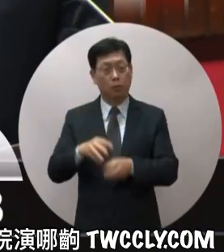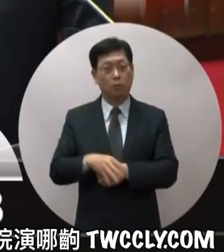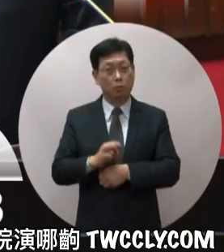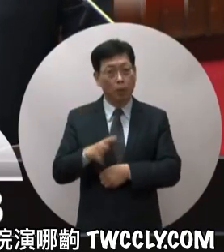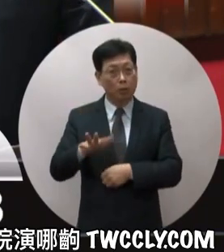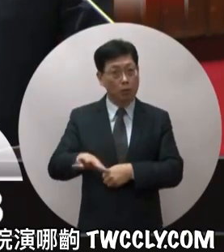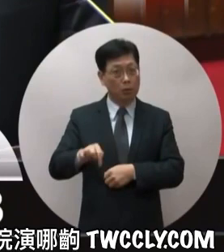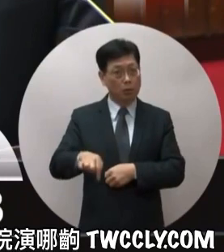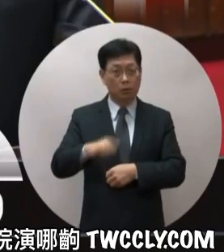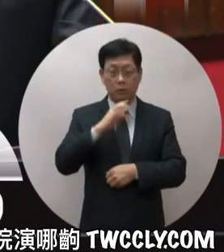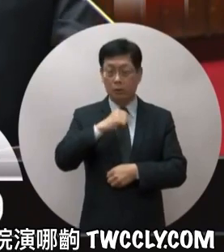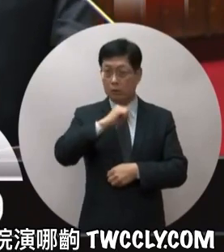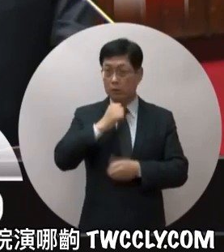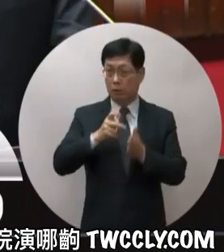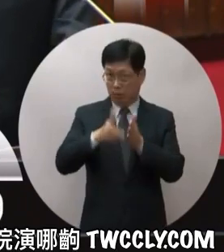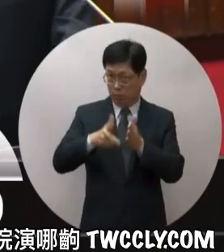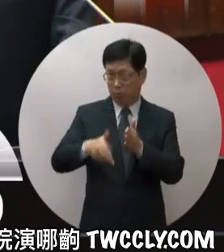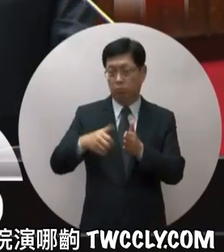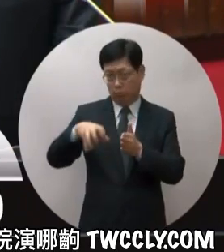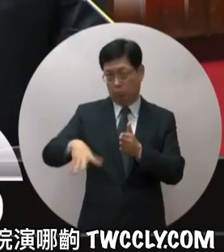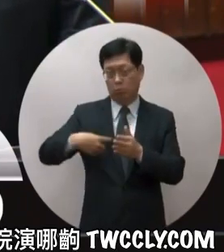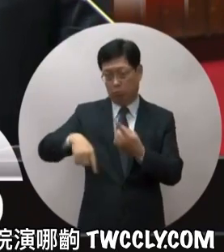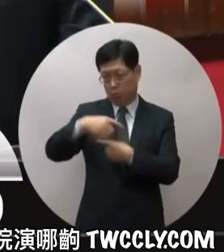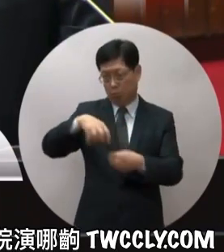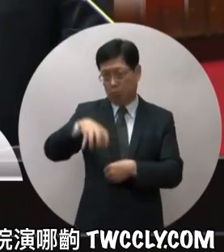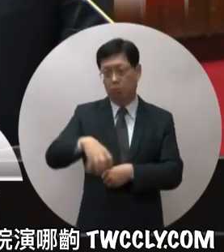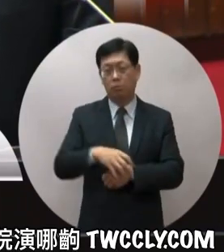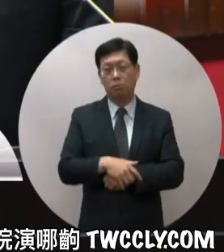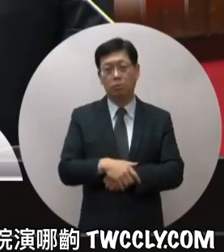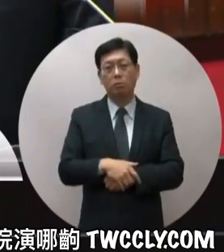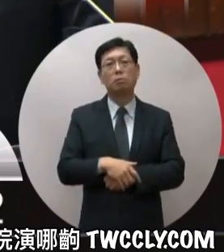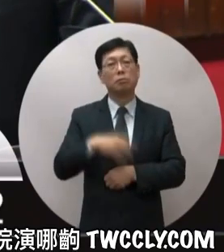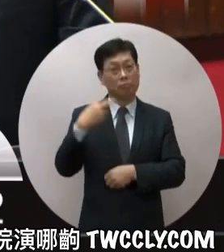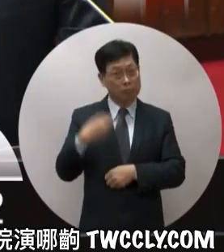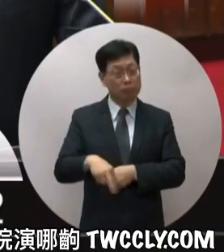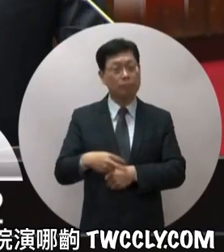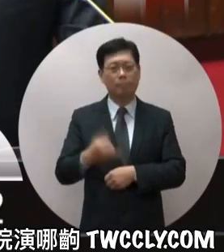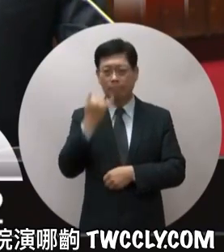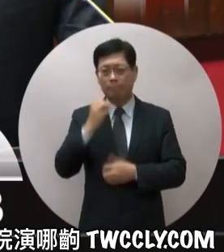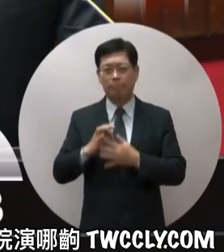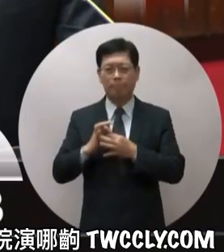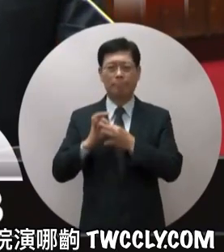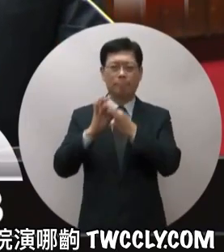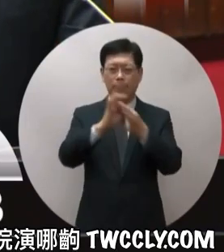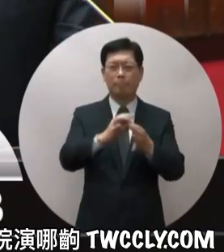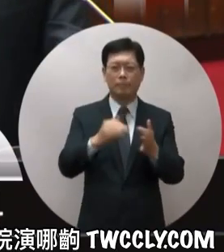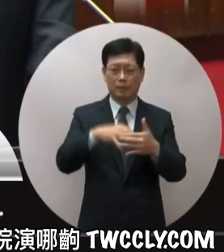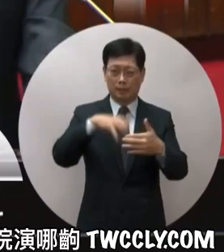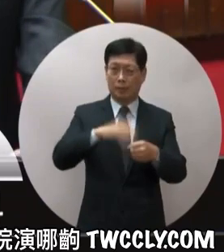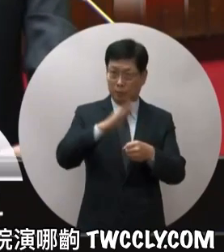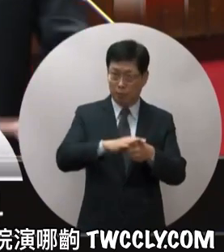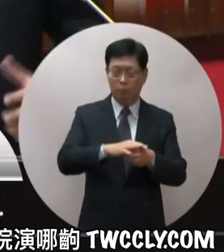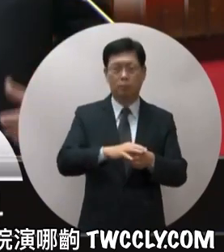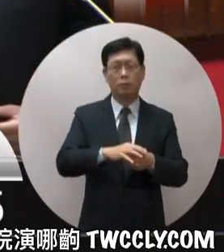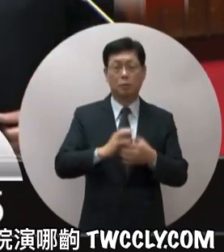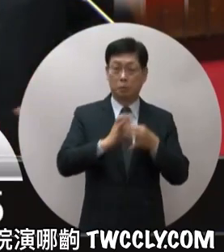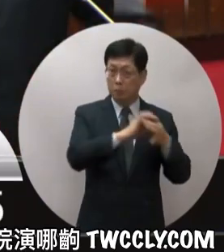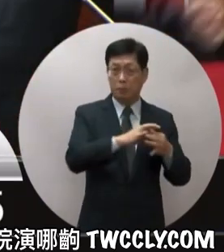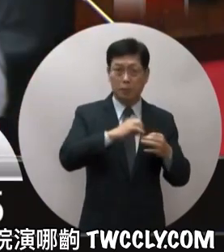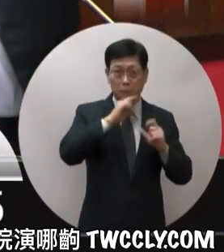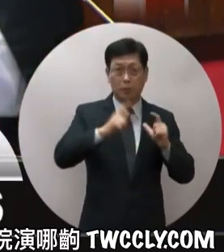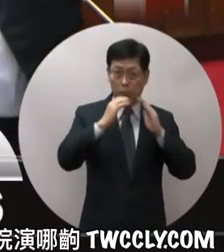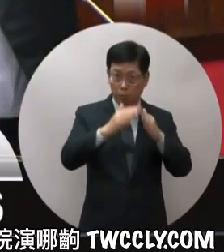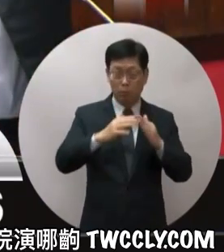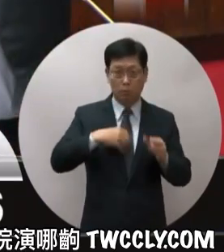州它現在就是台鐵的整個調度站那麼後來最好是還可以扭去跟內部連結扭去跟屏東伺如果這樣